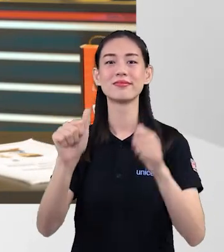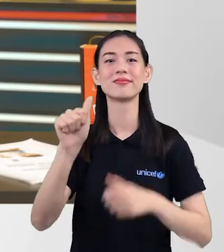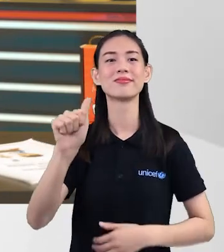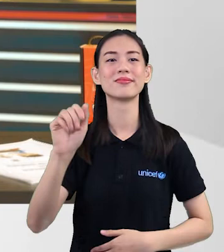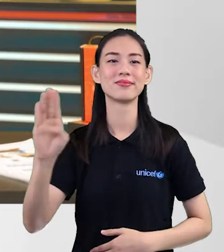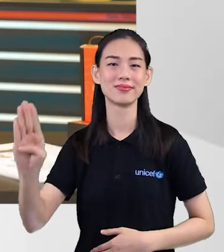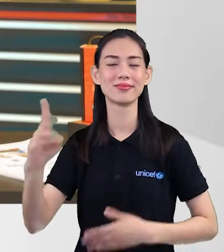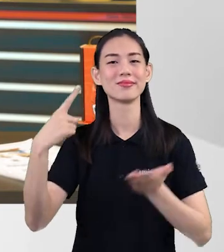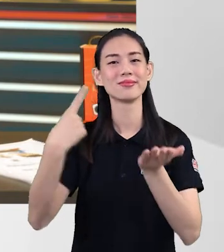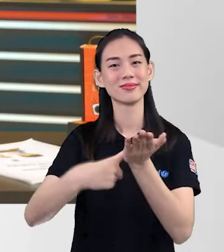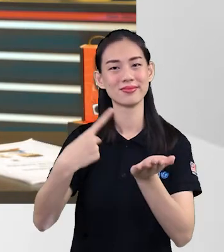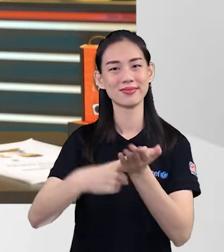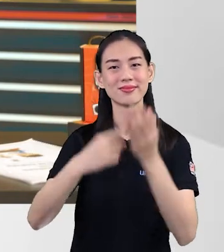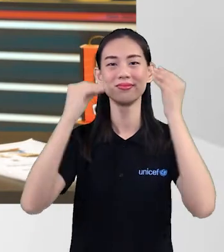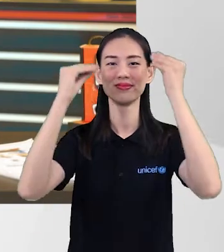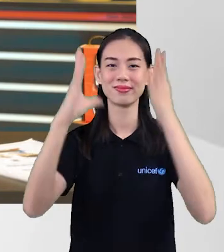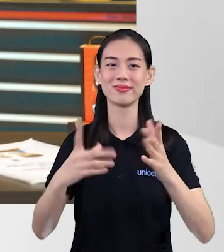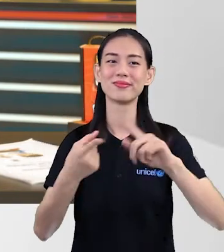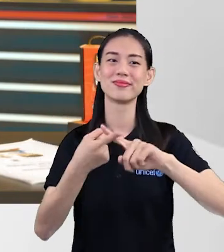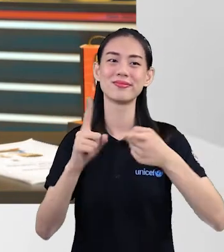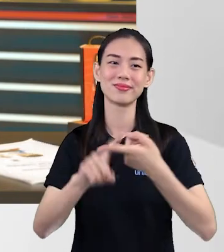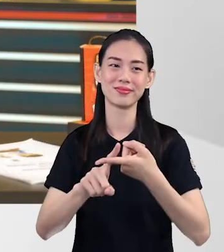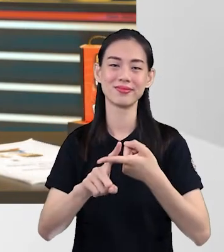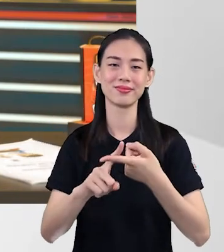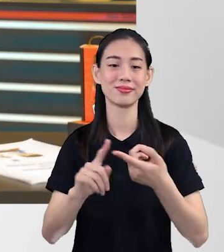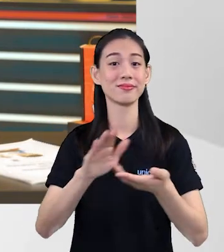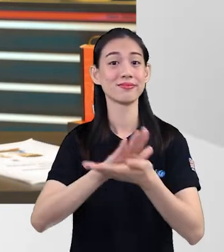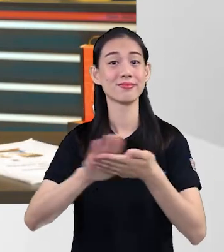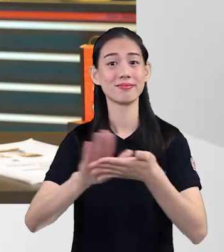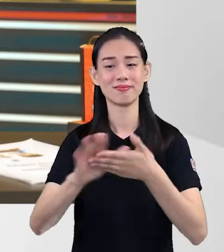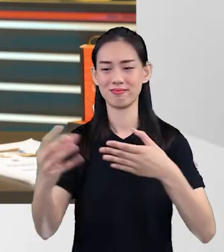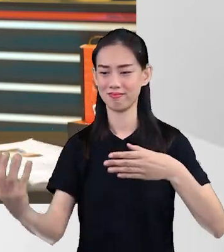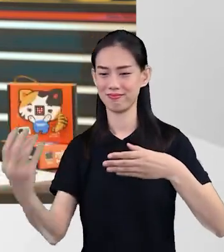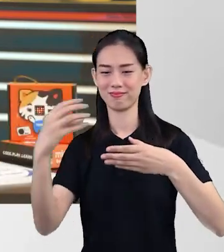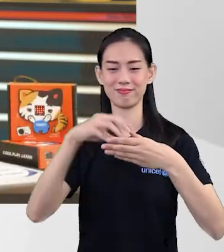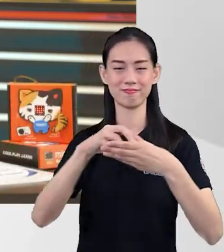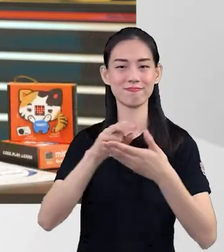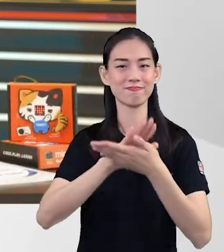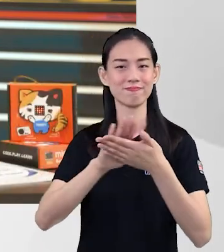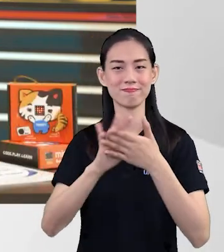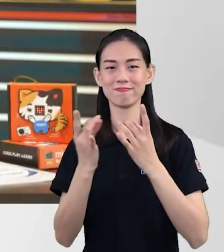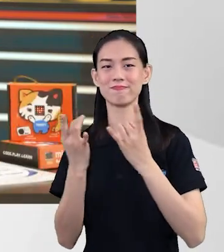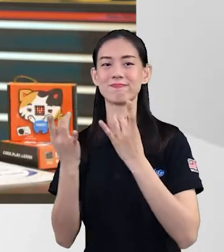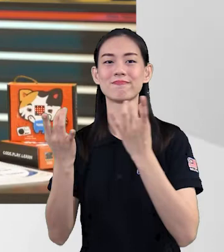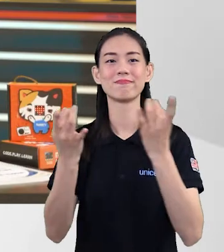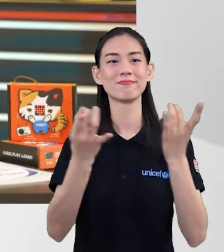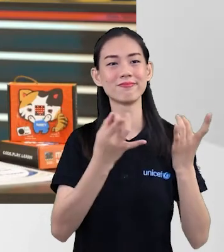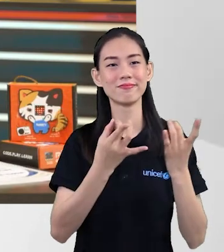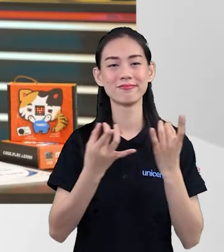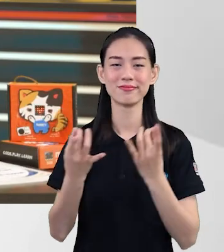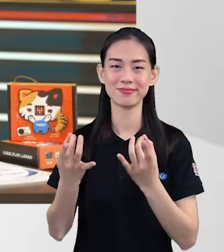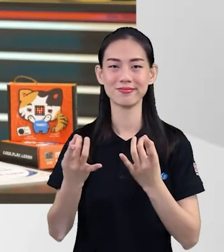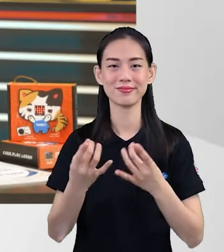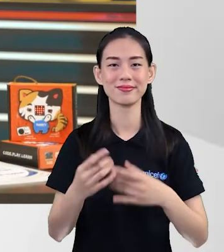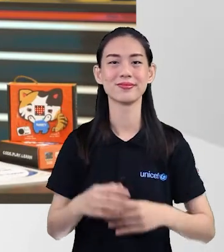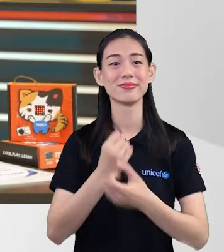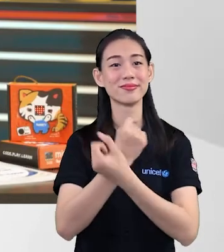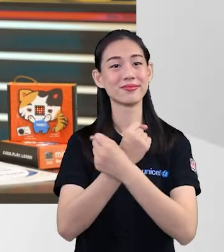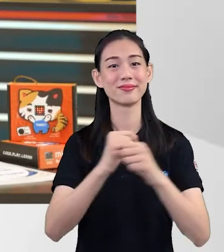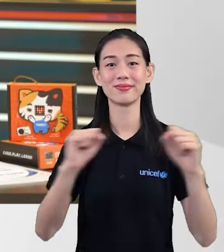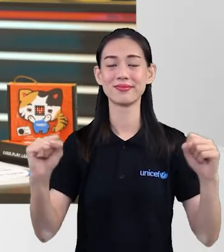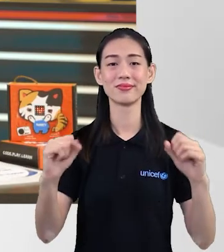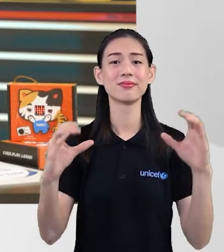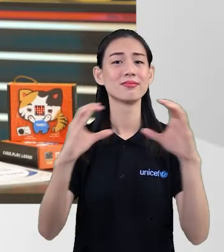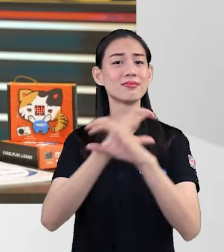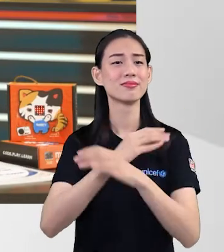apabila kedua-dua butang A dan B ditekan? Bincangkan dengan guru dan rakan-rakan anda. Kemaskan projek anda dan cuba susunkan wayar dan papan Microbit supaya